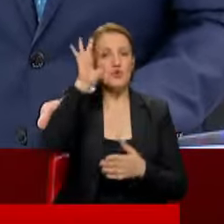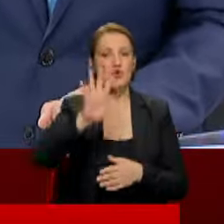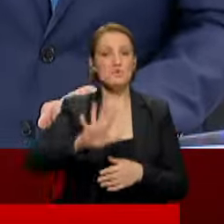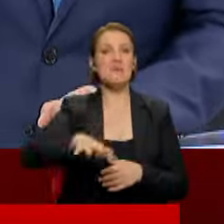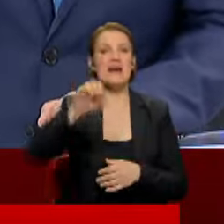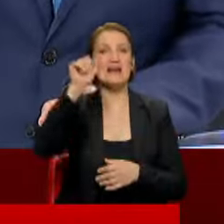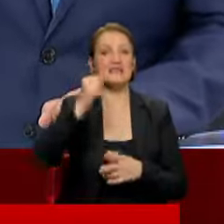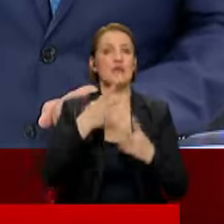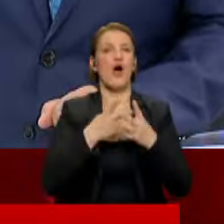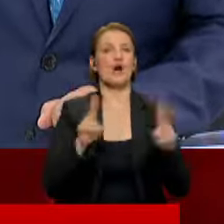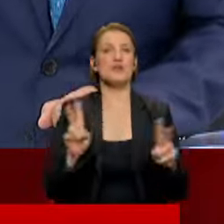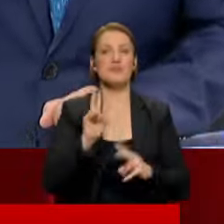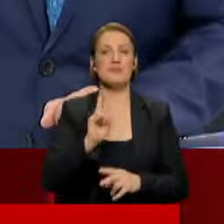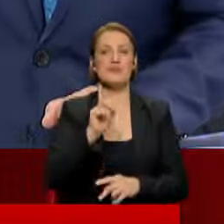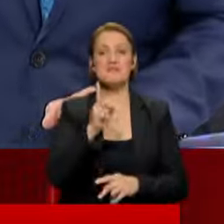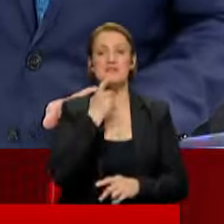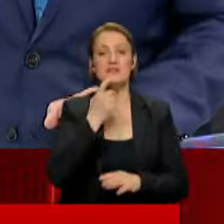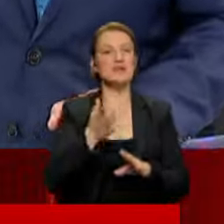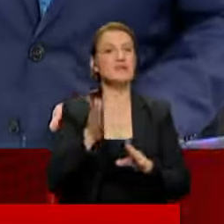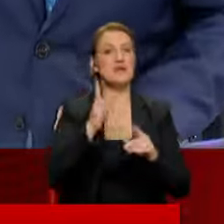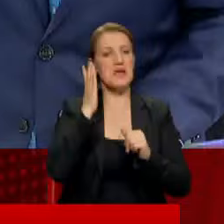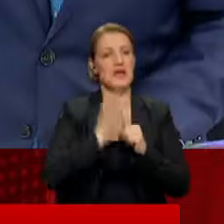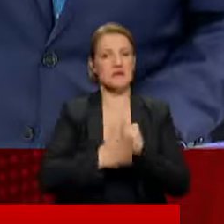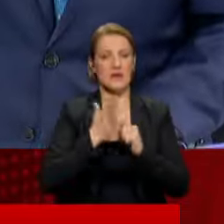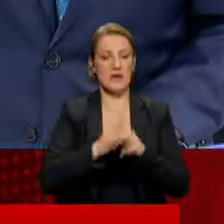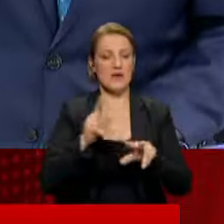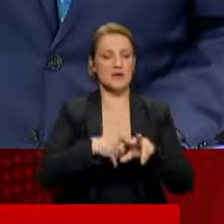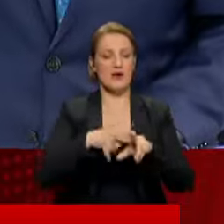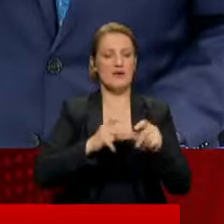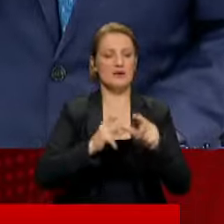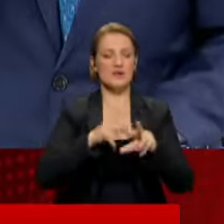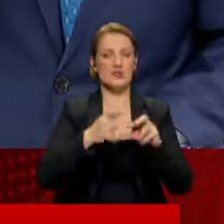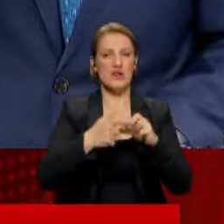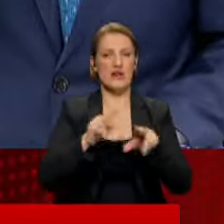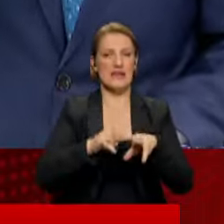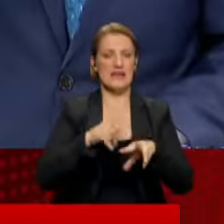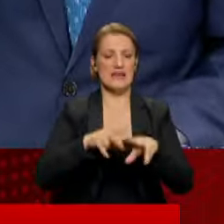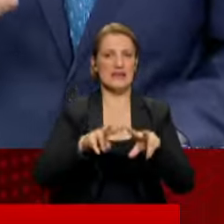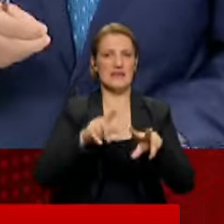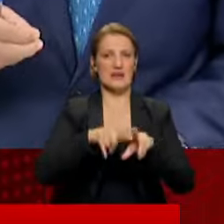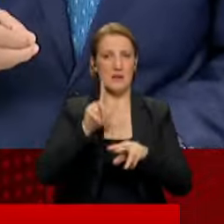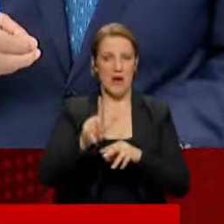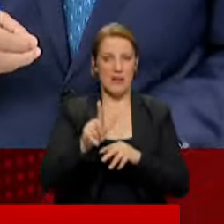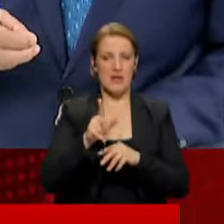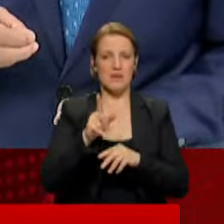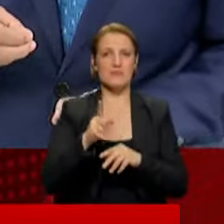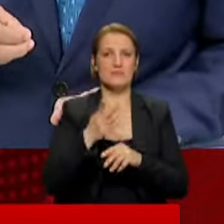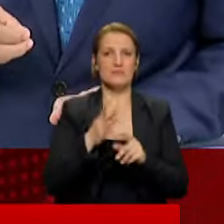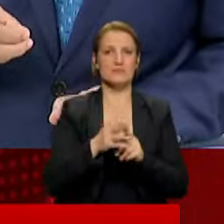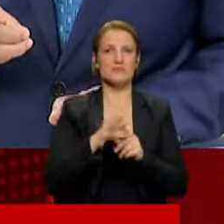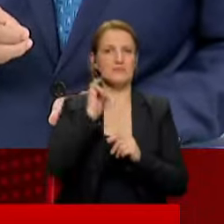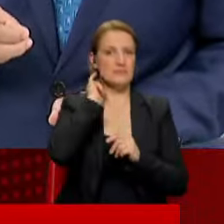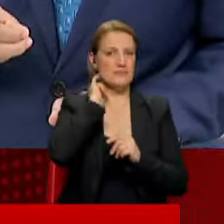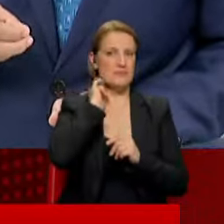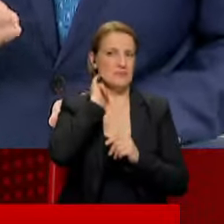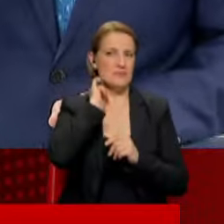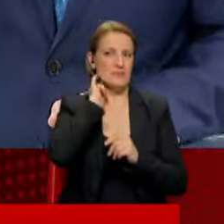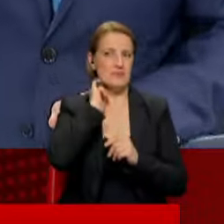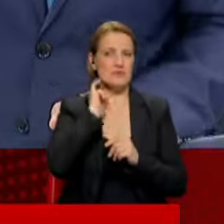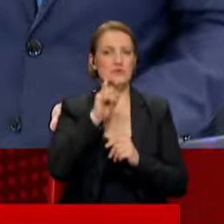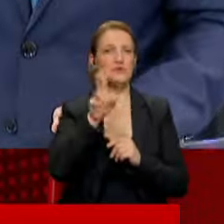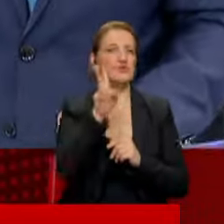iade ettik bunun çerçevesi içinde yaşar Kemal'le ilgili kaça kadar Hocam bu mottolar kaça kadar gidiyor son bir cümle